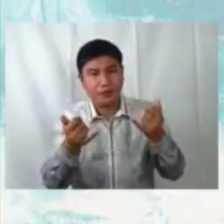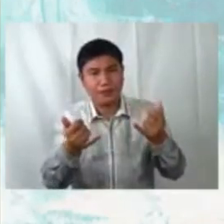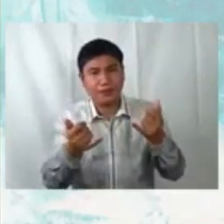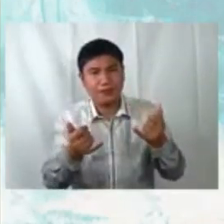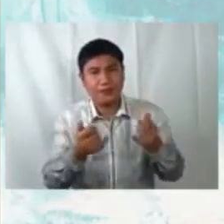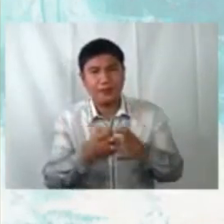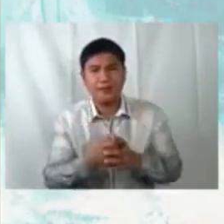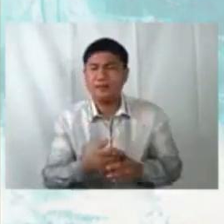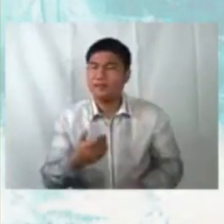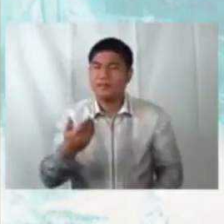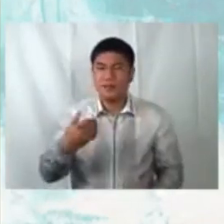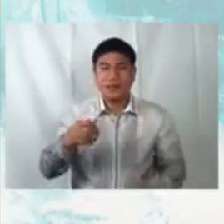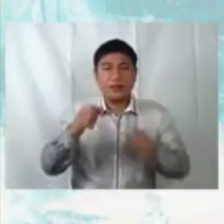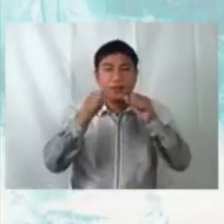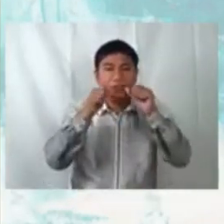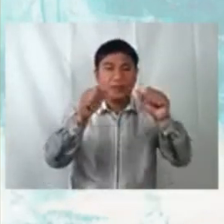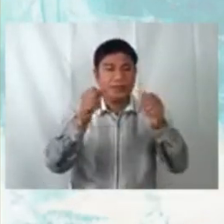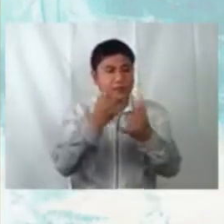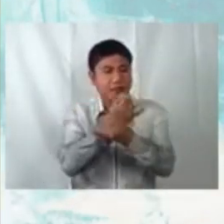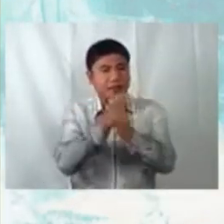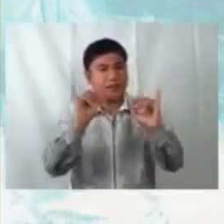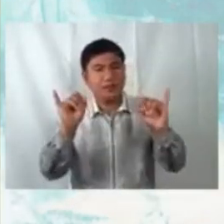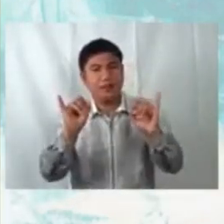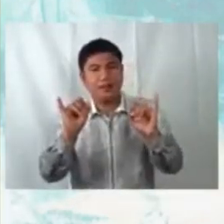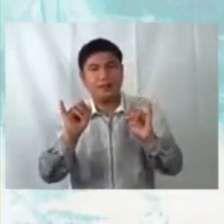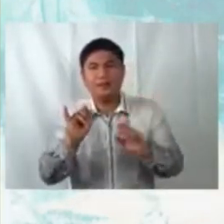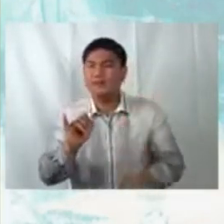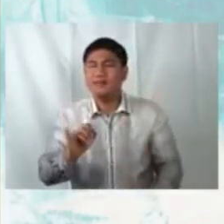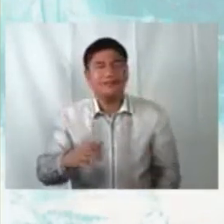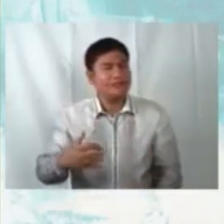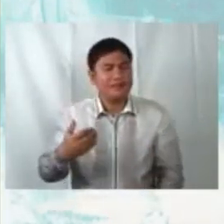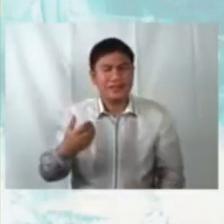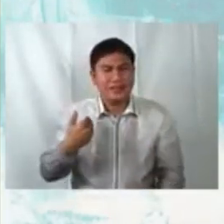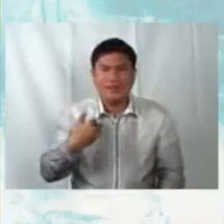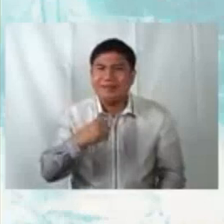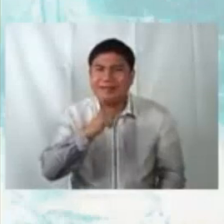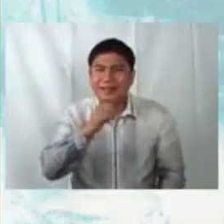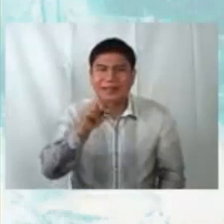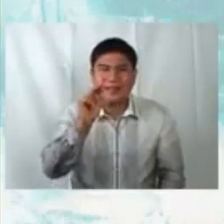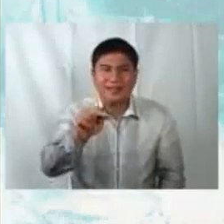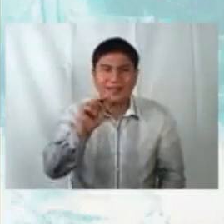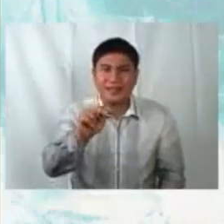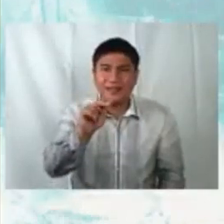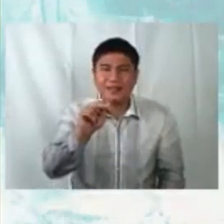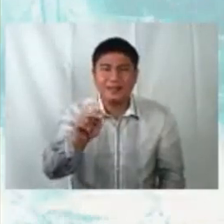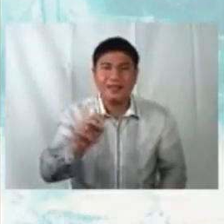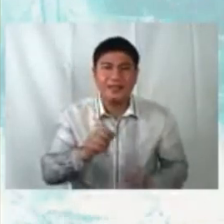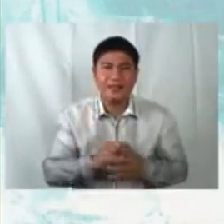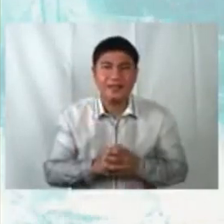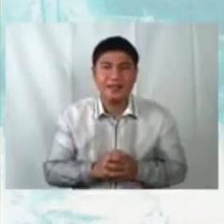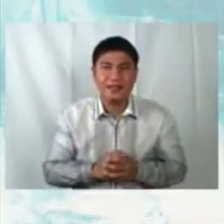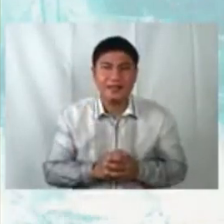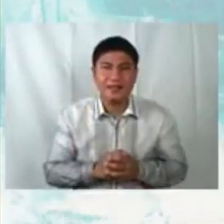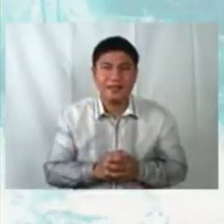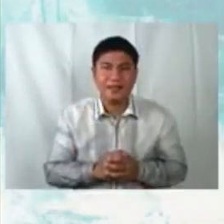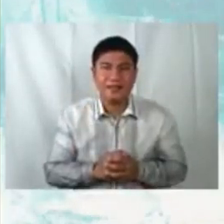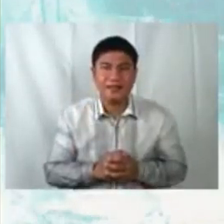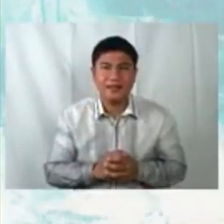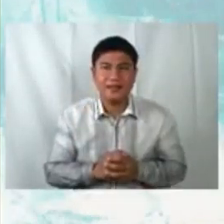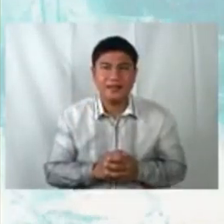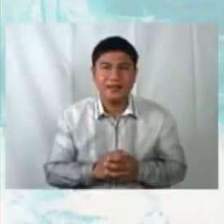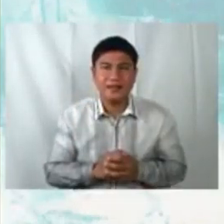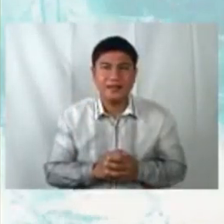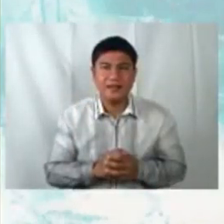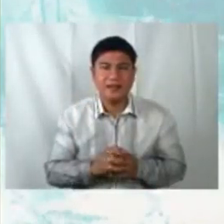hindi yung proklamasyon ng independensya, hindi necessarily, no, na ikaw